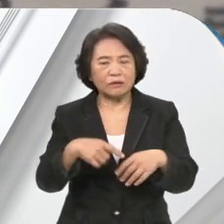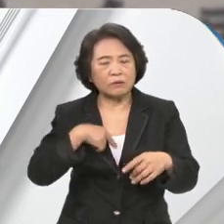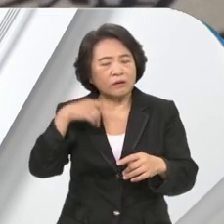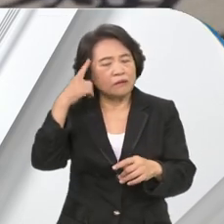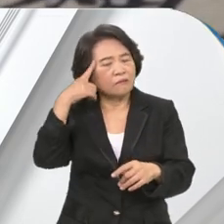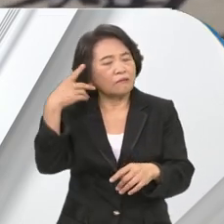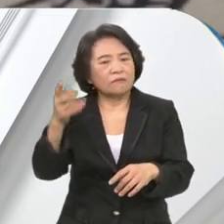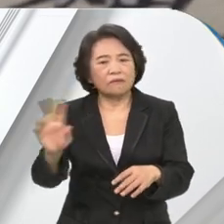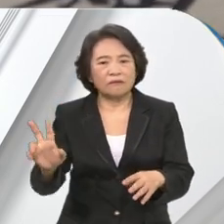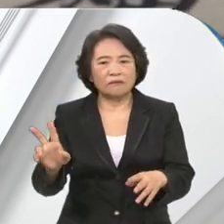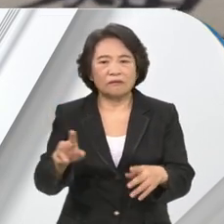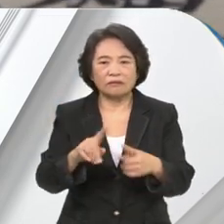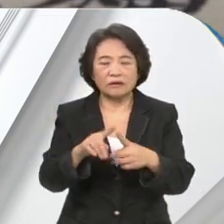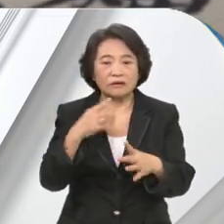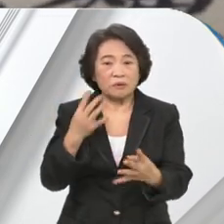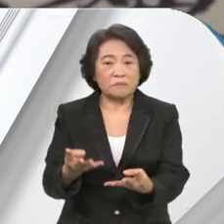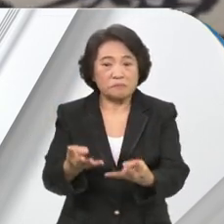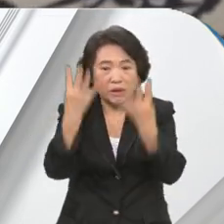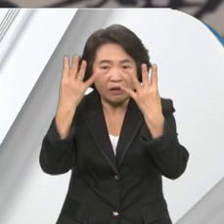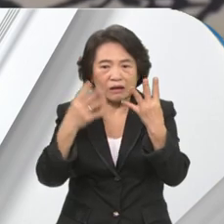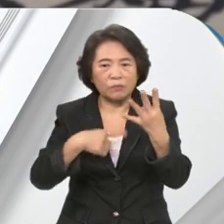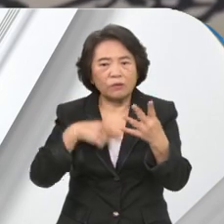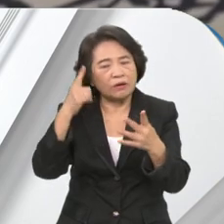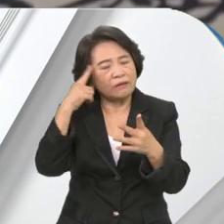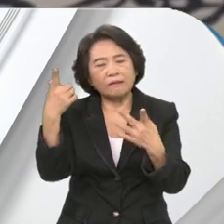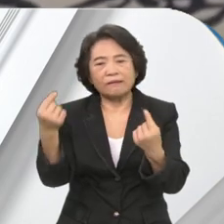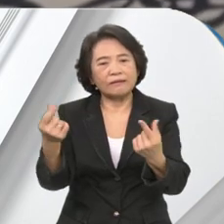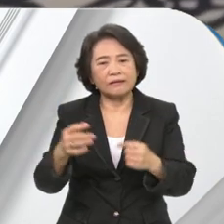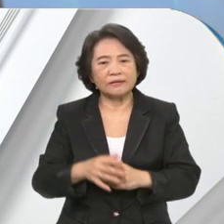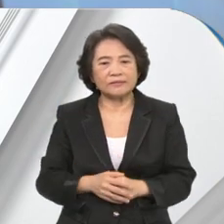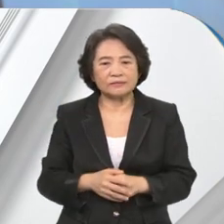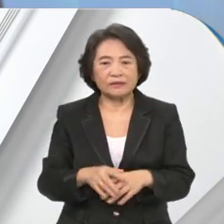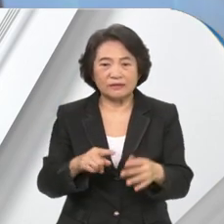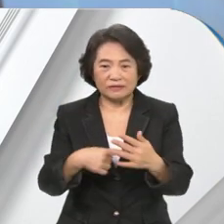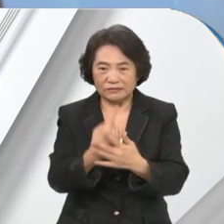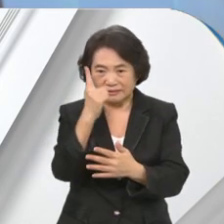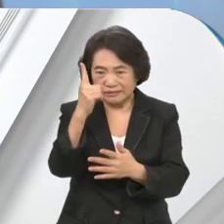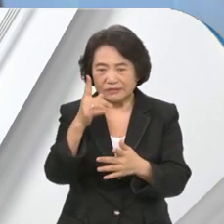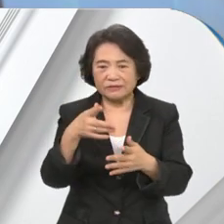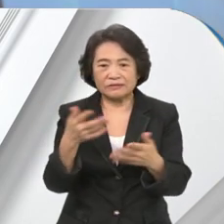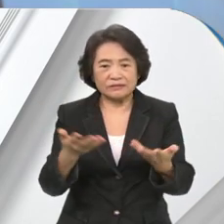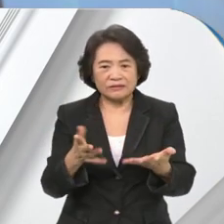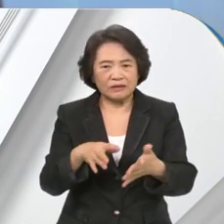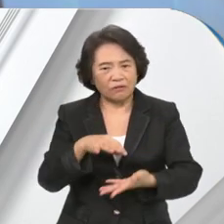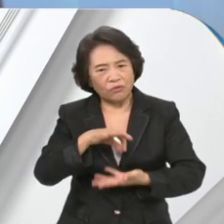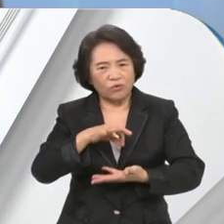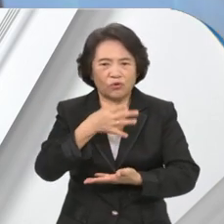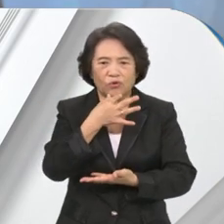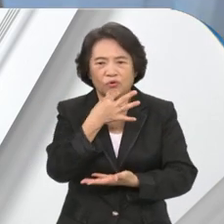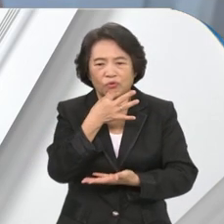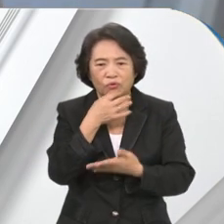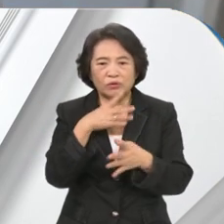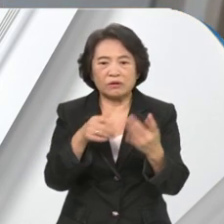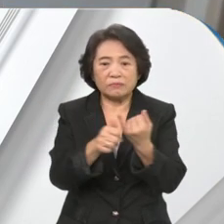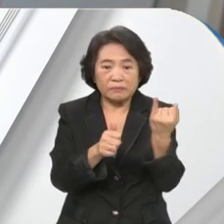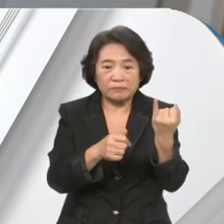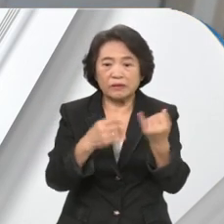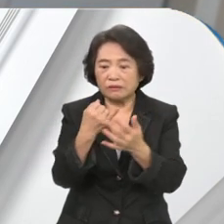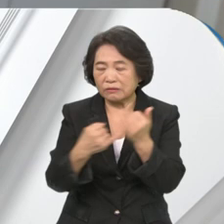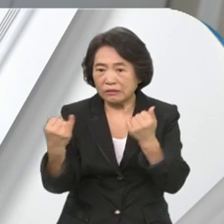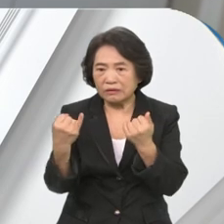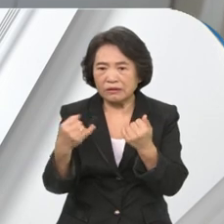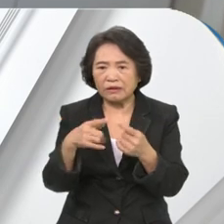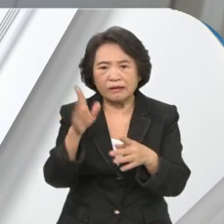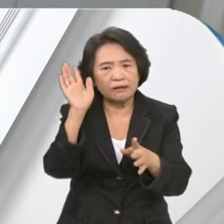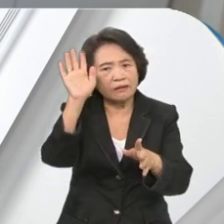边。纵入地狱亦泰然，独有一事情未尽，寡妻孤女